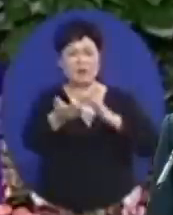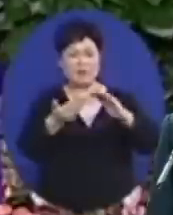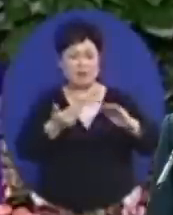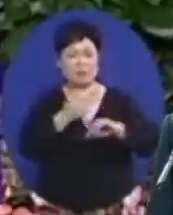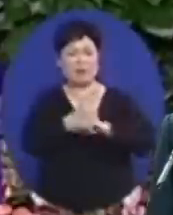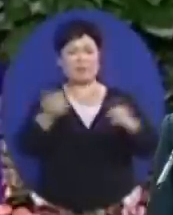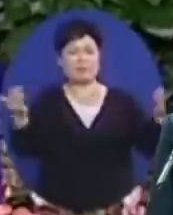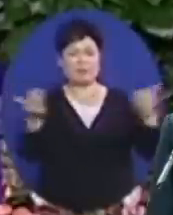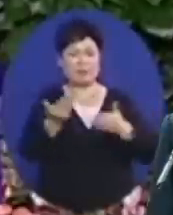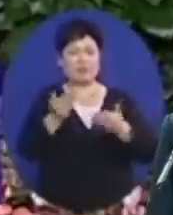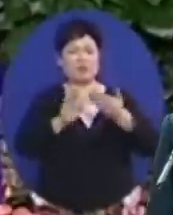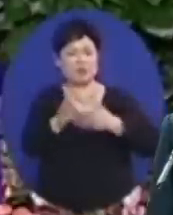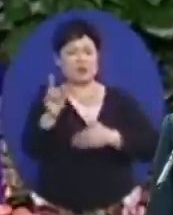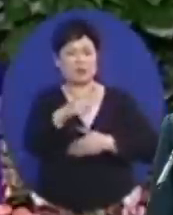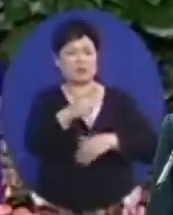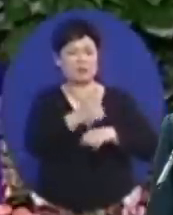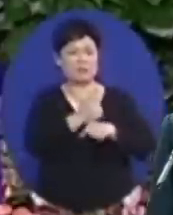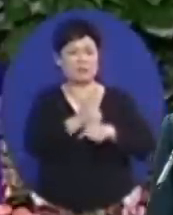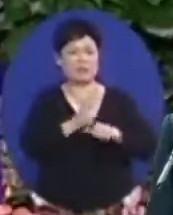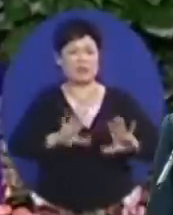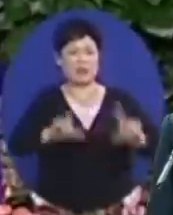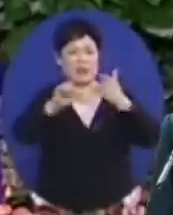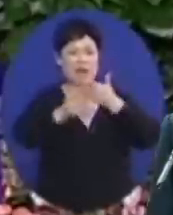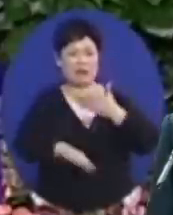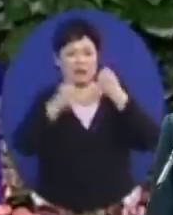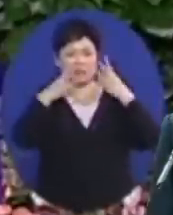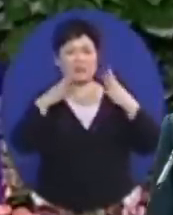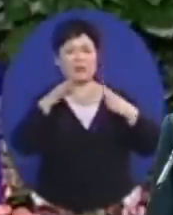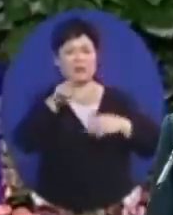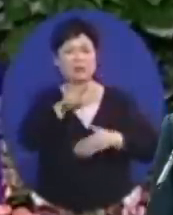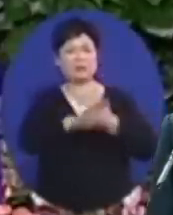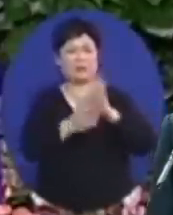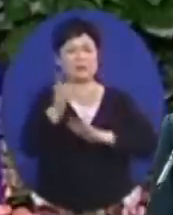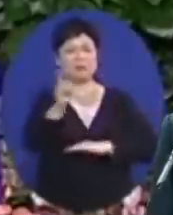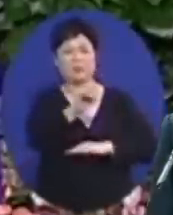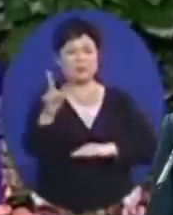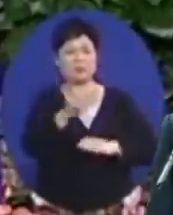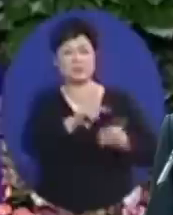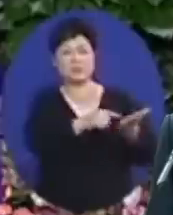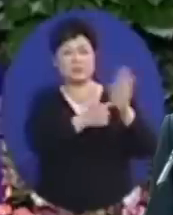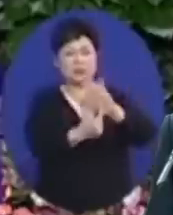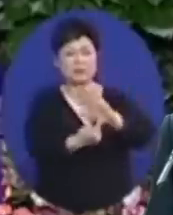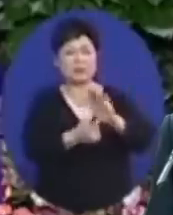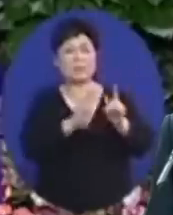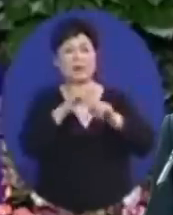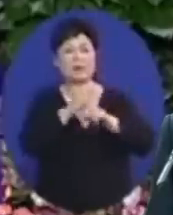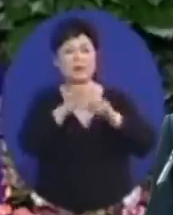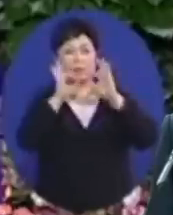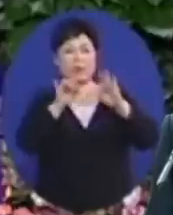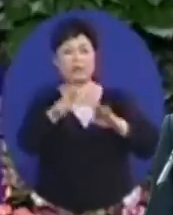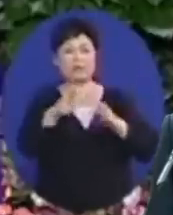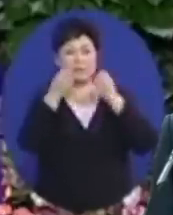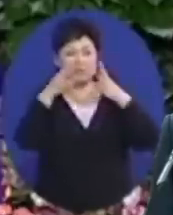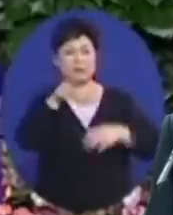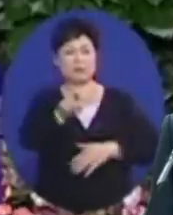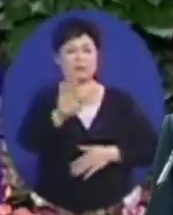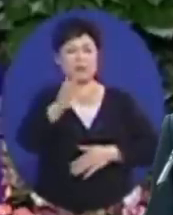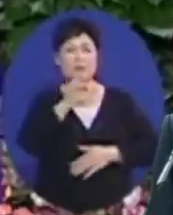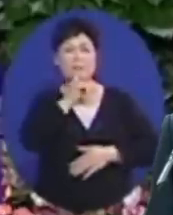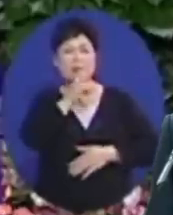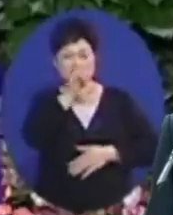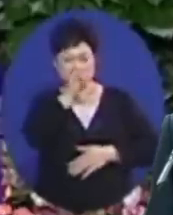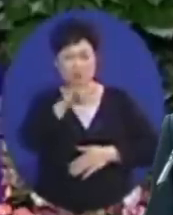한 일을 후에 다시 할지라. 해 아래는 새것이 없나니 무엇을 가리켜 이르기를 보라 이것이 새것이라 할 것이